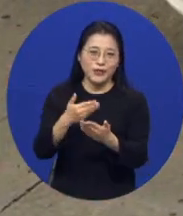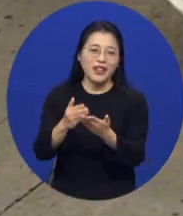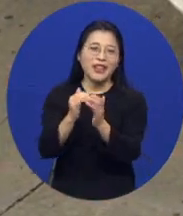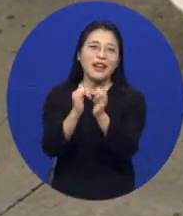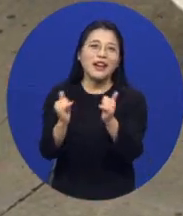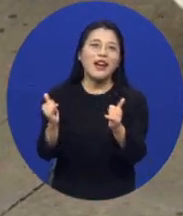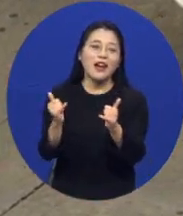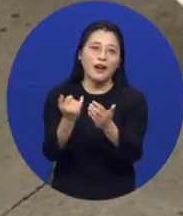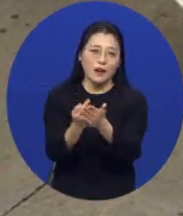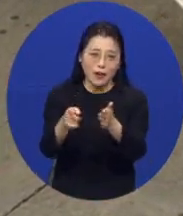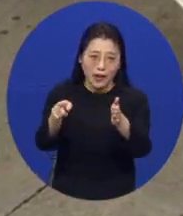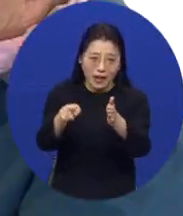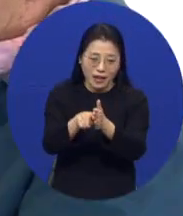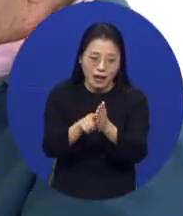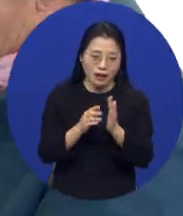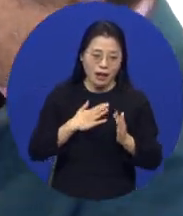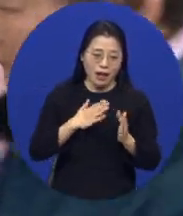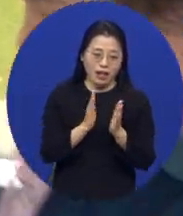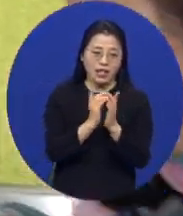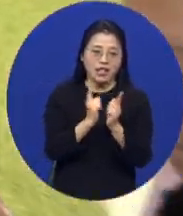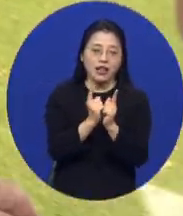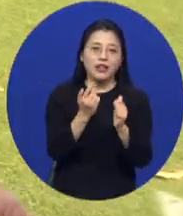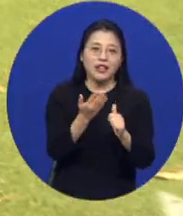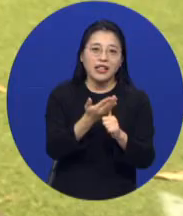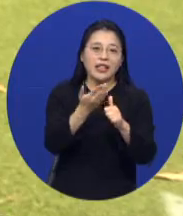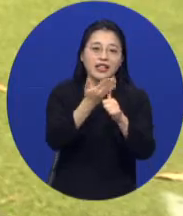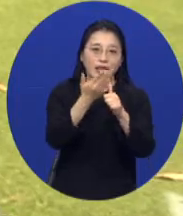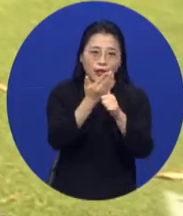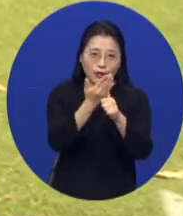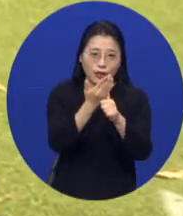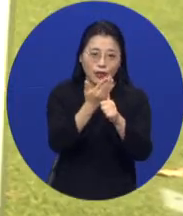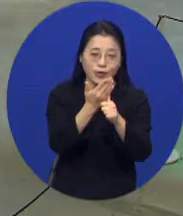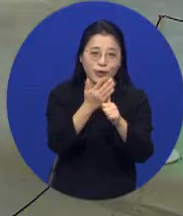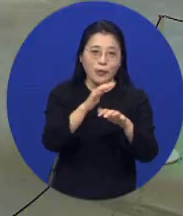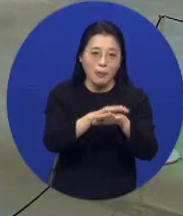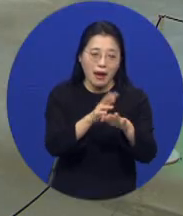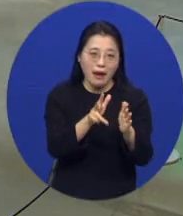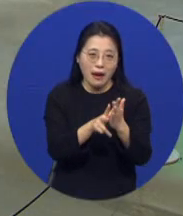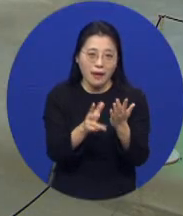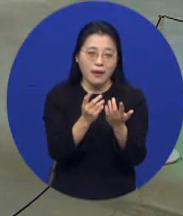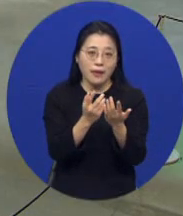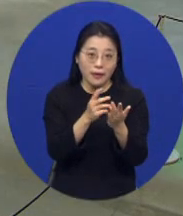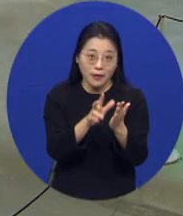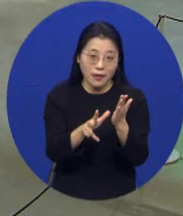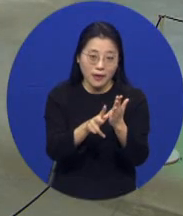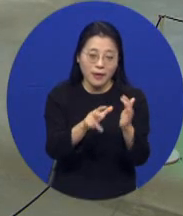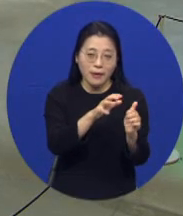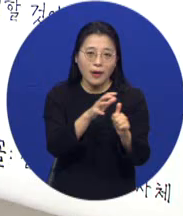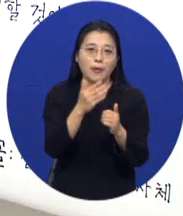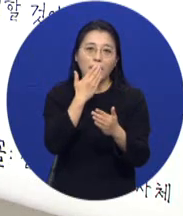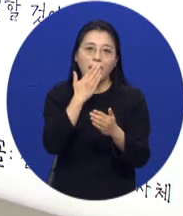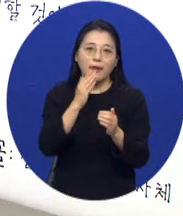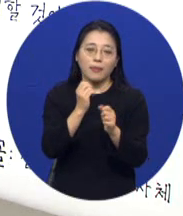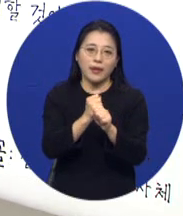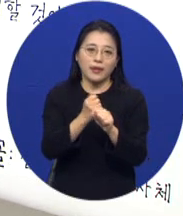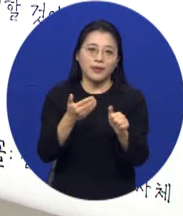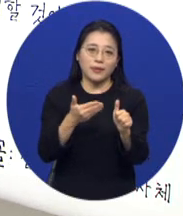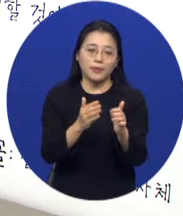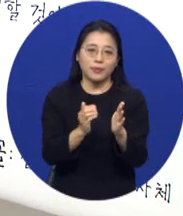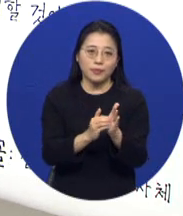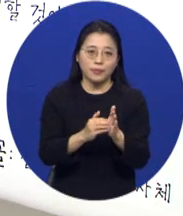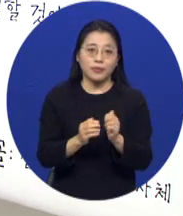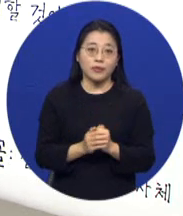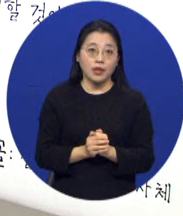손잡 직접 재배한 나무를 가지고 나물밥을 해주며 정을 나누기도 했습니다 이번 칠곡 할매 글꼴